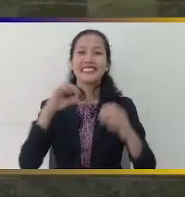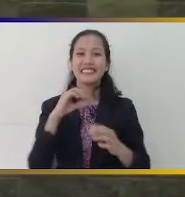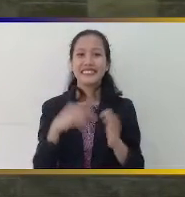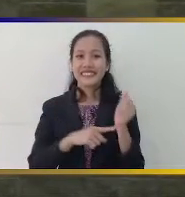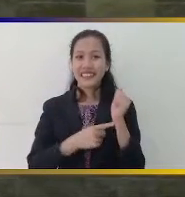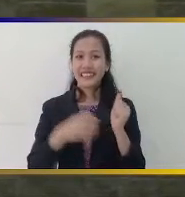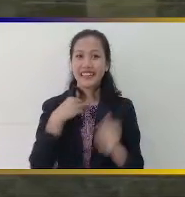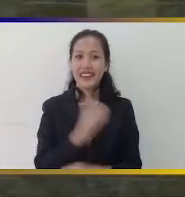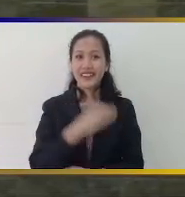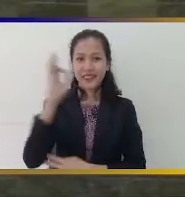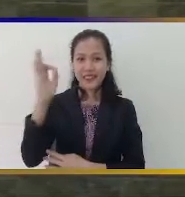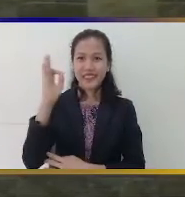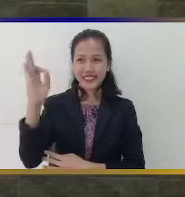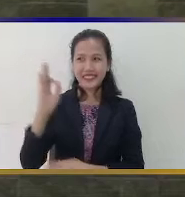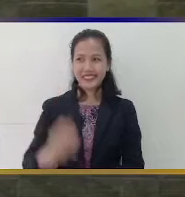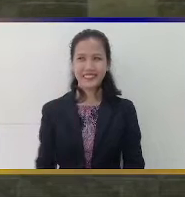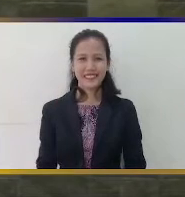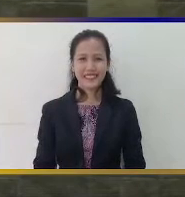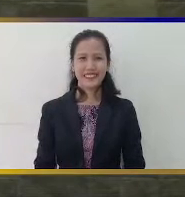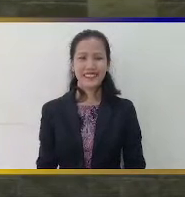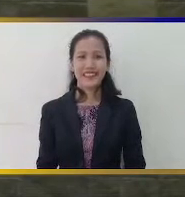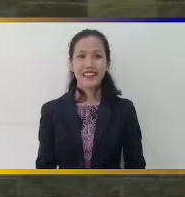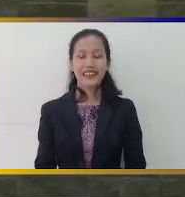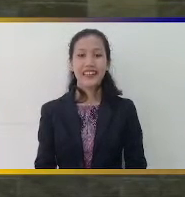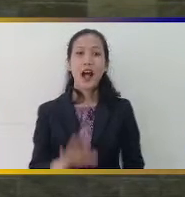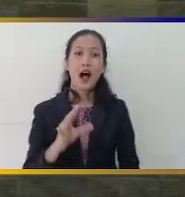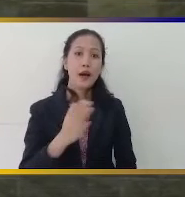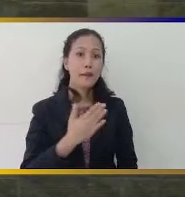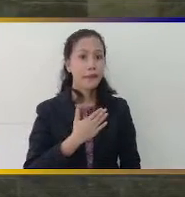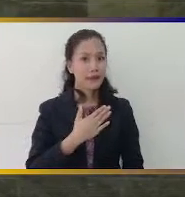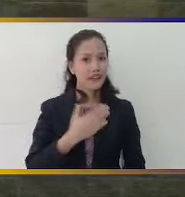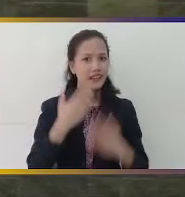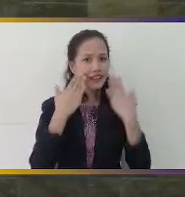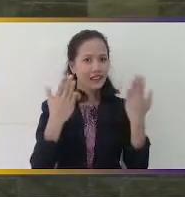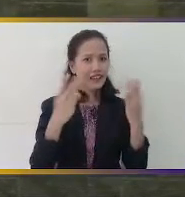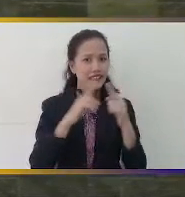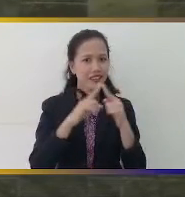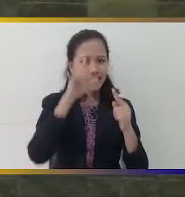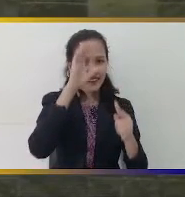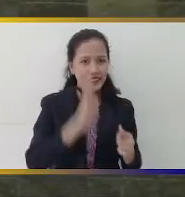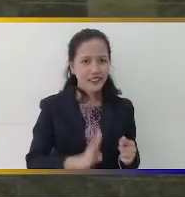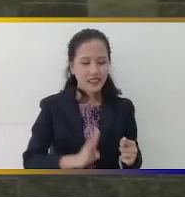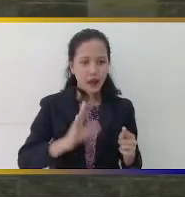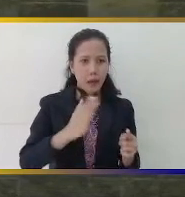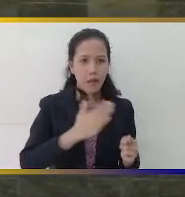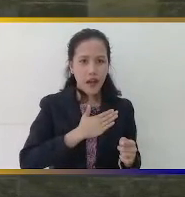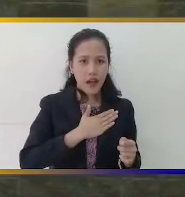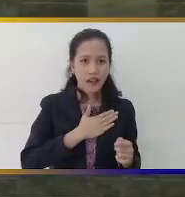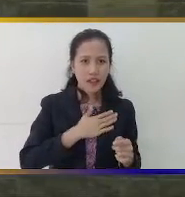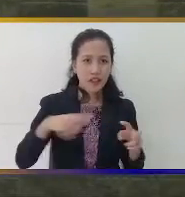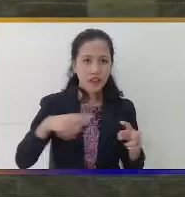ako po'y nagpapasalamat sa Panginoon. Yung lakad ko po last Sunday doon sa Baguio City ay